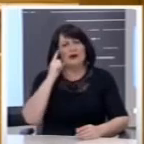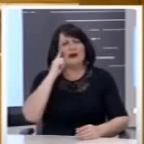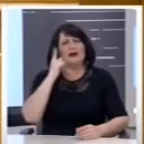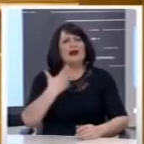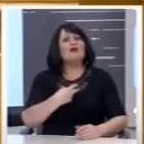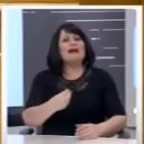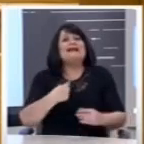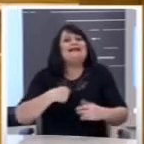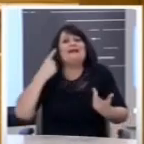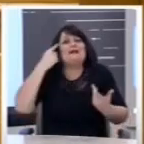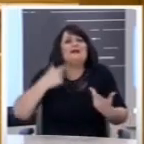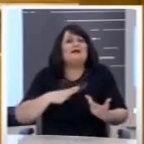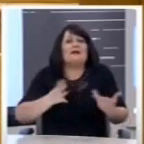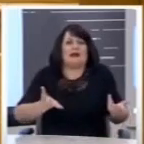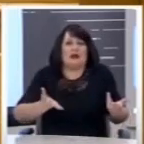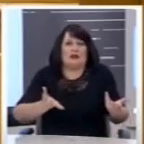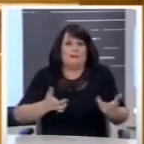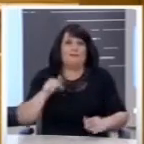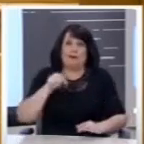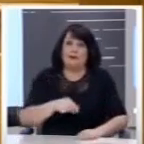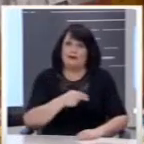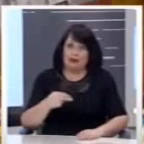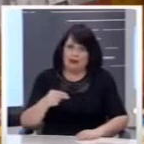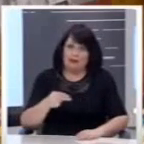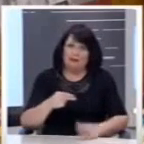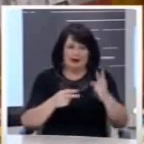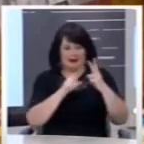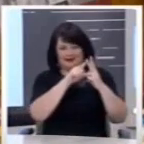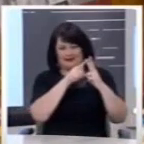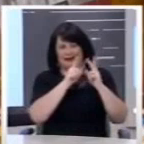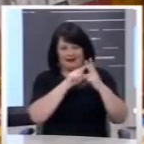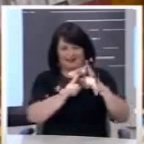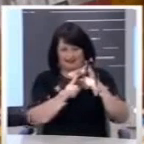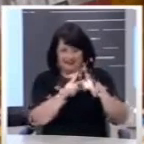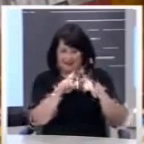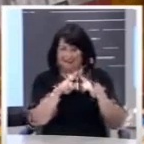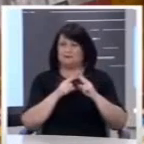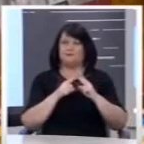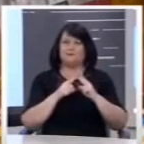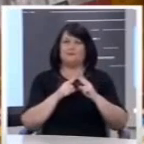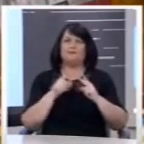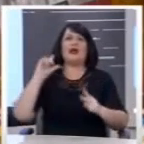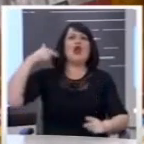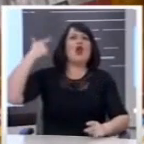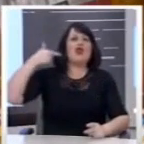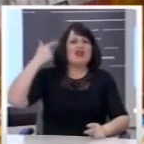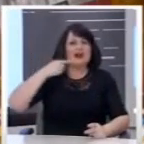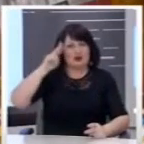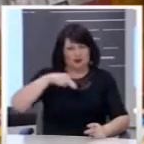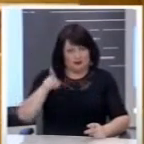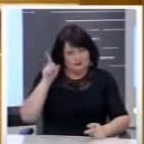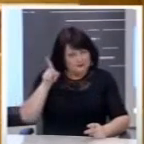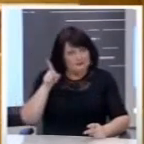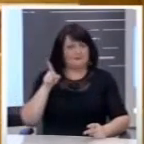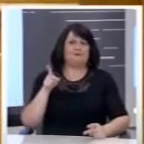σου. Από αυτή την άποψη, στις δύο συνθήκες του Λονδίνου και της Ζυρίχης που αφορούν την